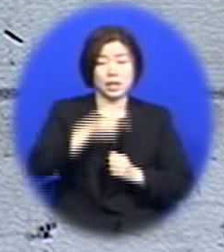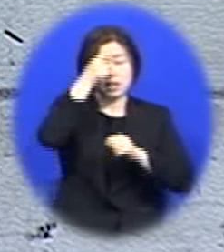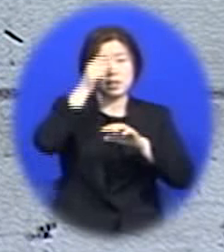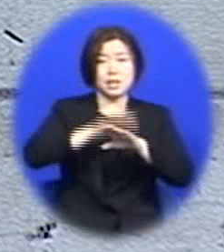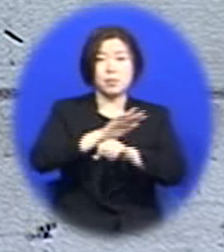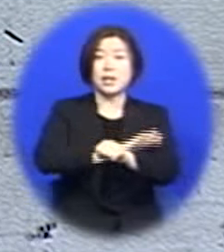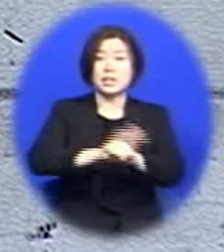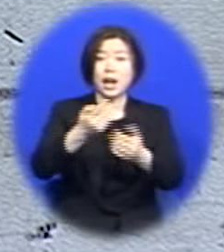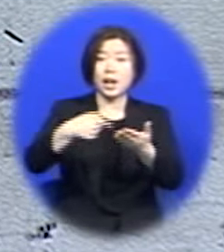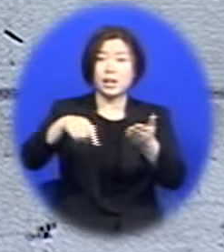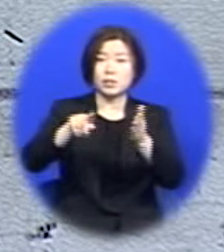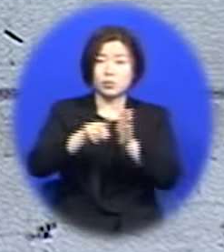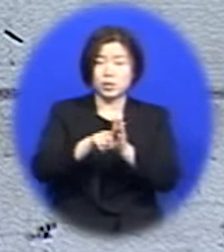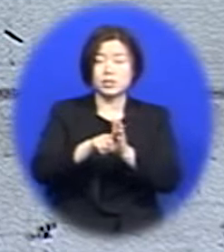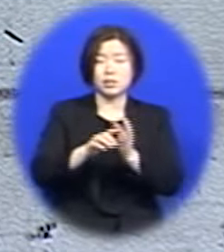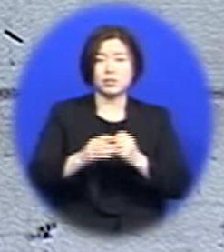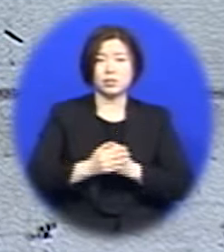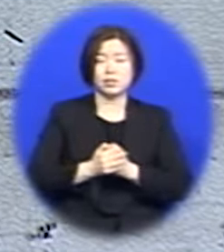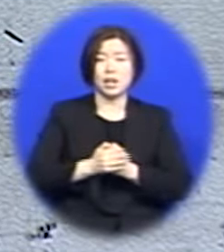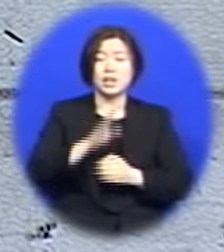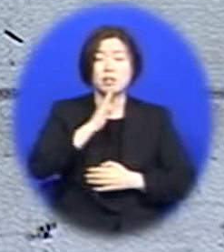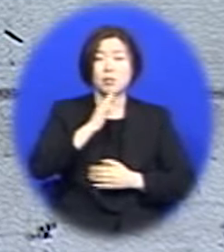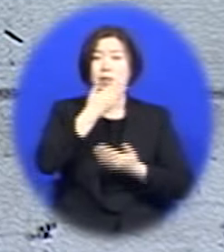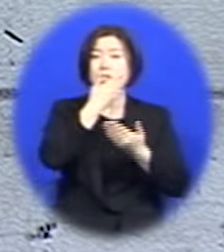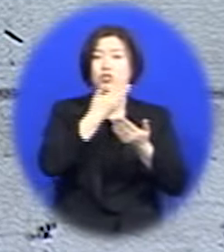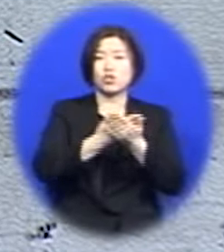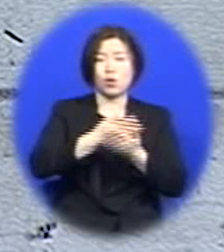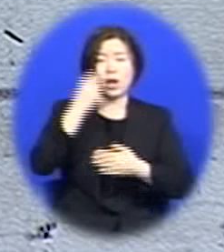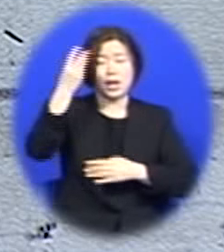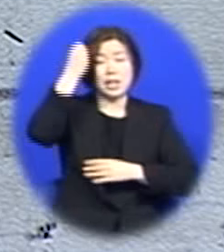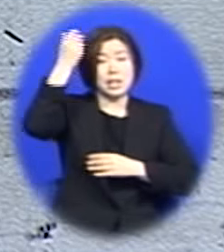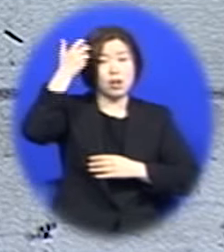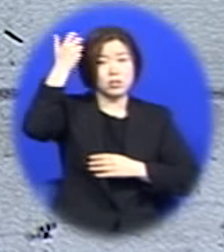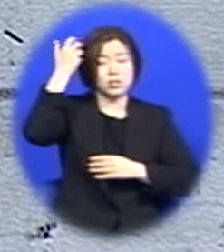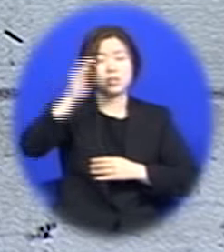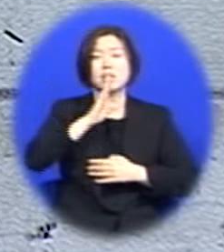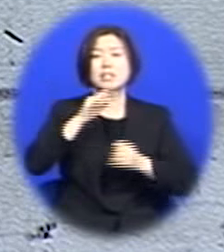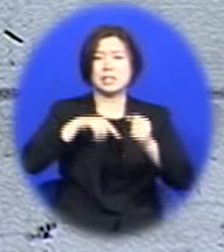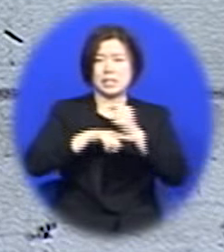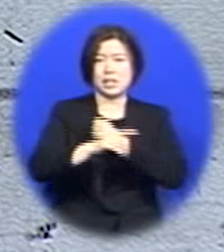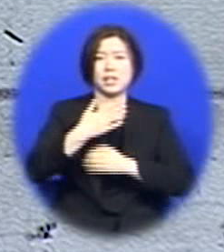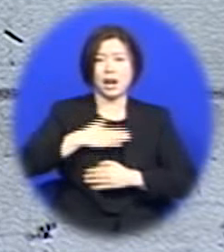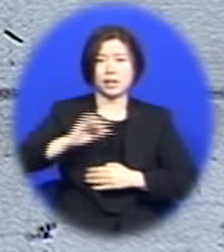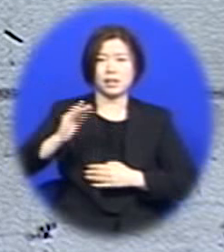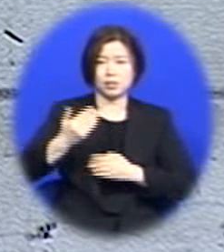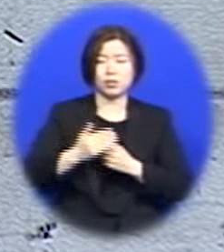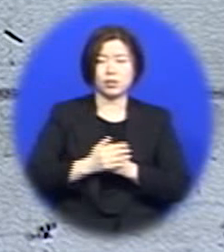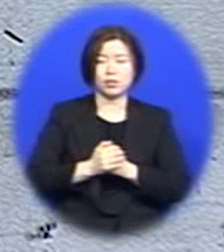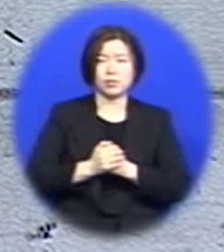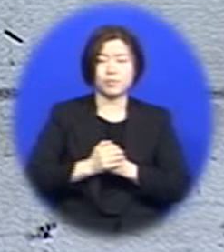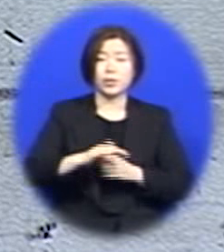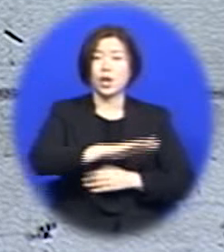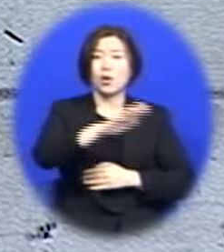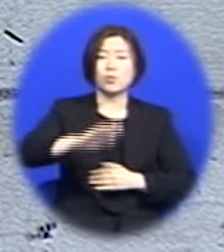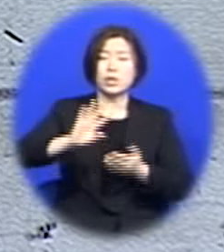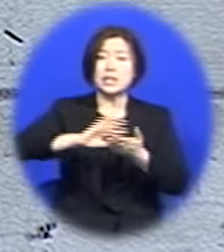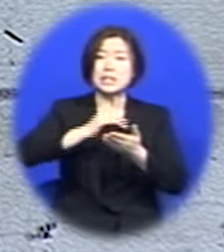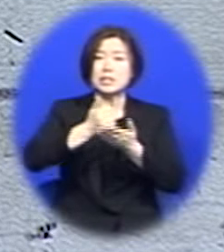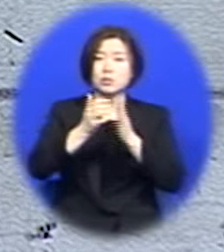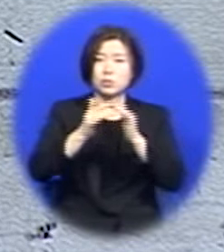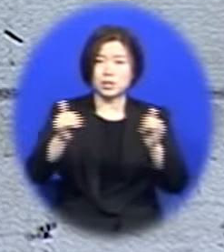잘 드리려면 정말 중요한 영적인 진리를 알아야 합니다. 그것은 우리